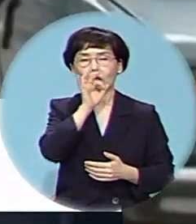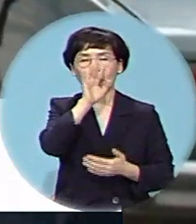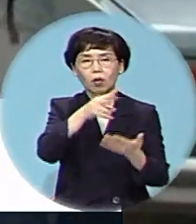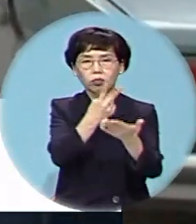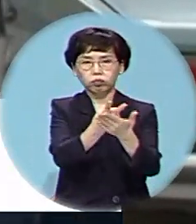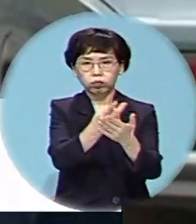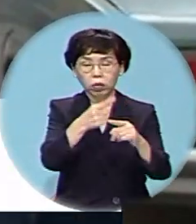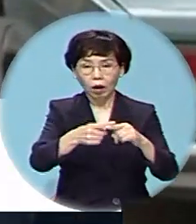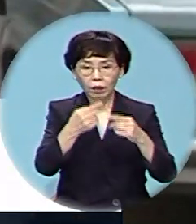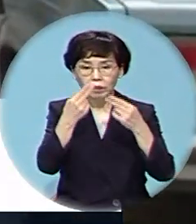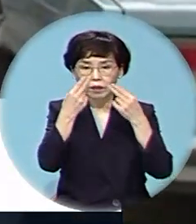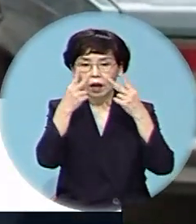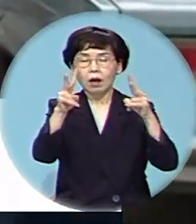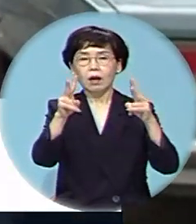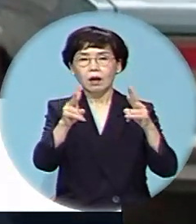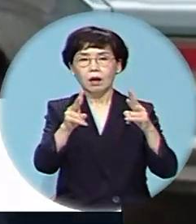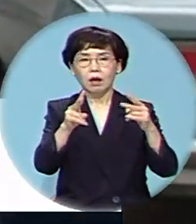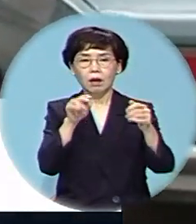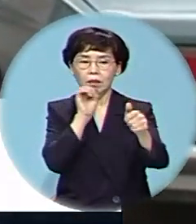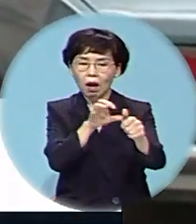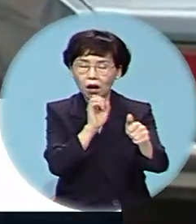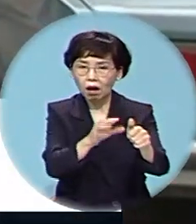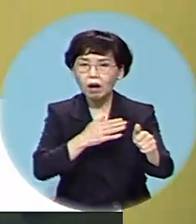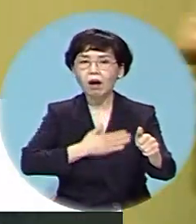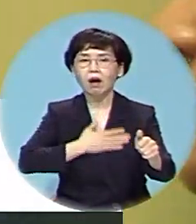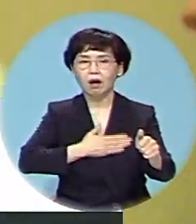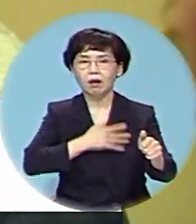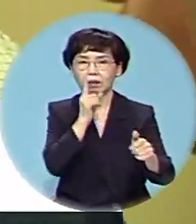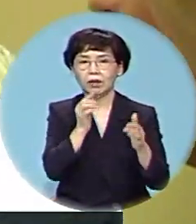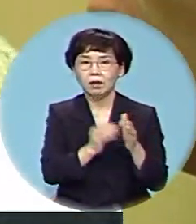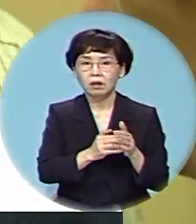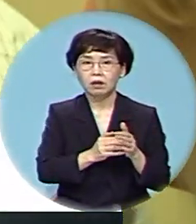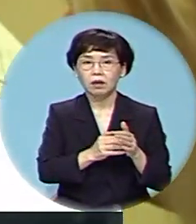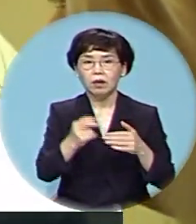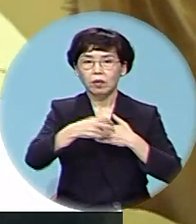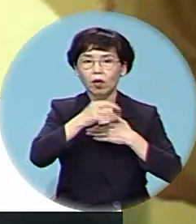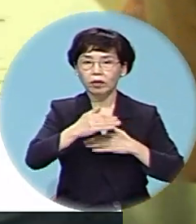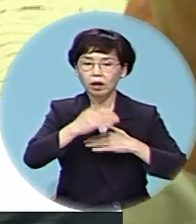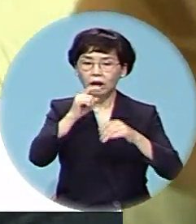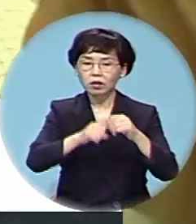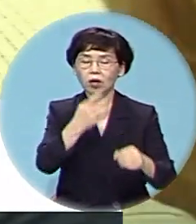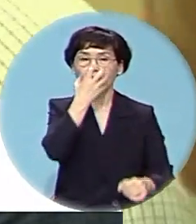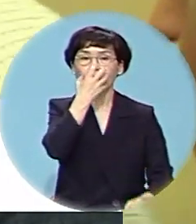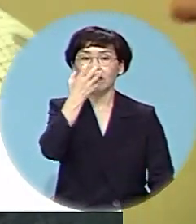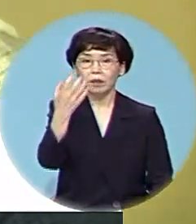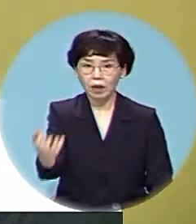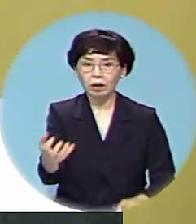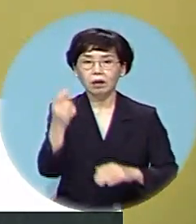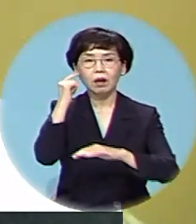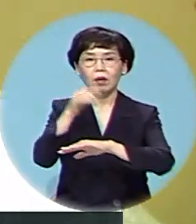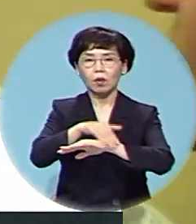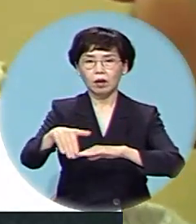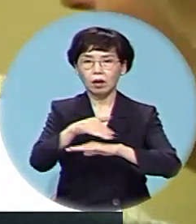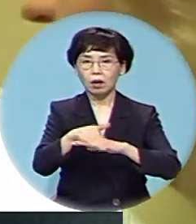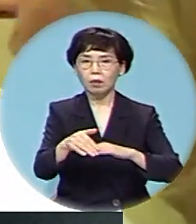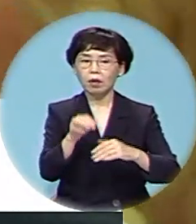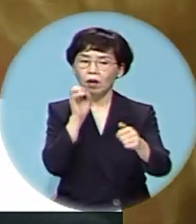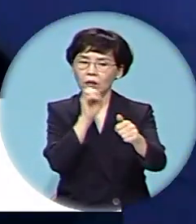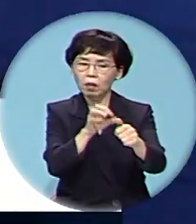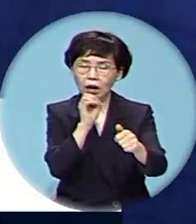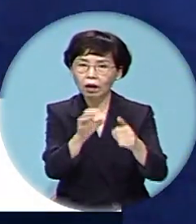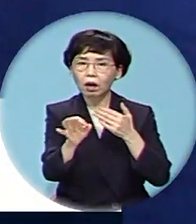깨어나 말을 걸 수 있는 상태라고 밝혔습니다. 샤리테 병원은 단계적으로 인공호흡기를 제거할 계획이라며